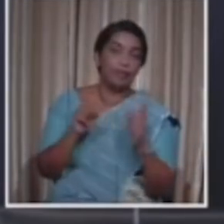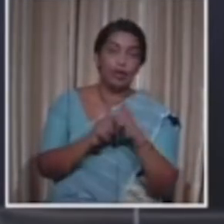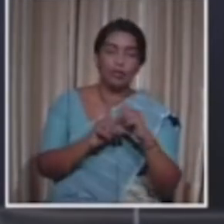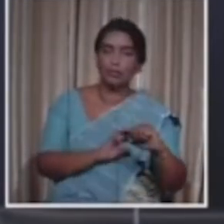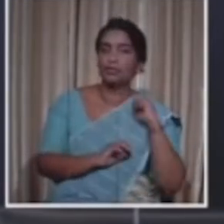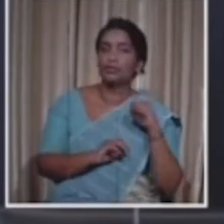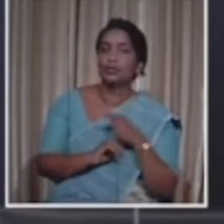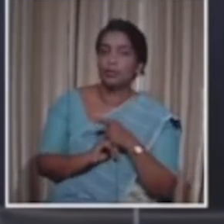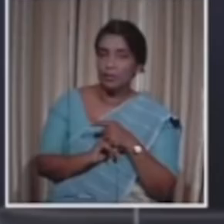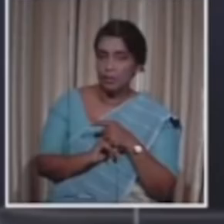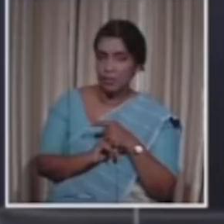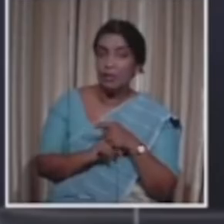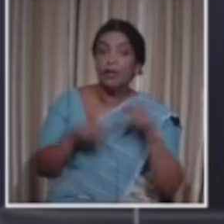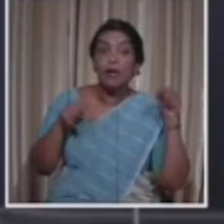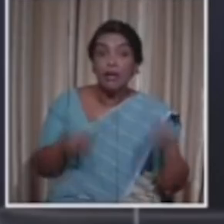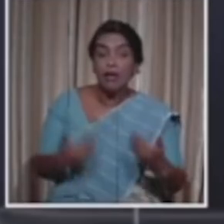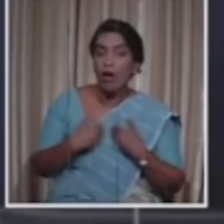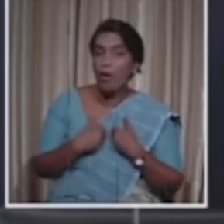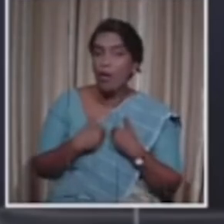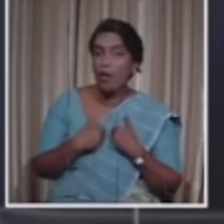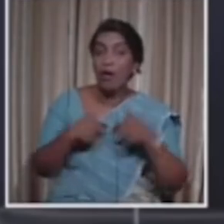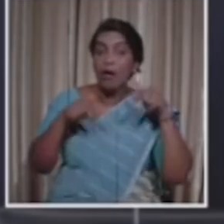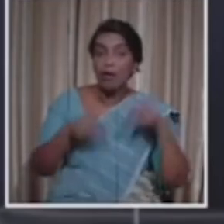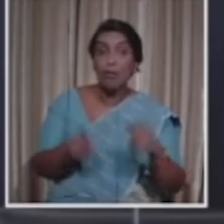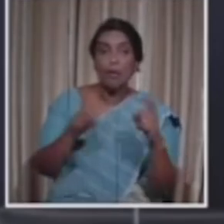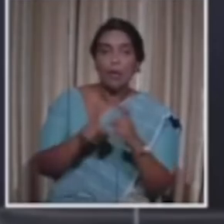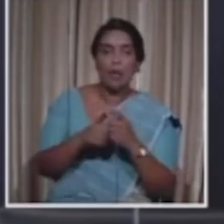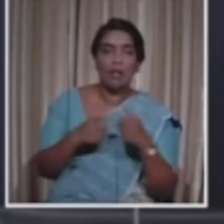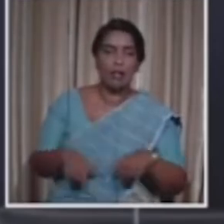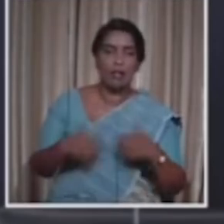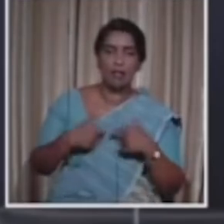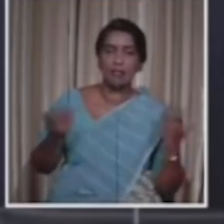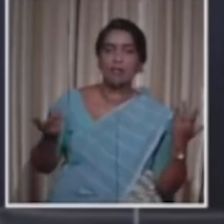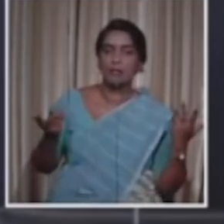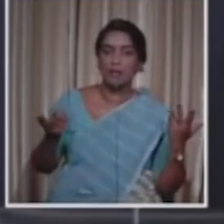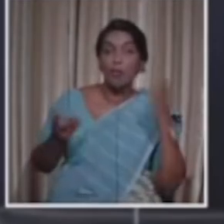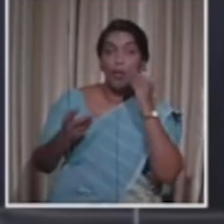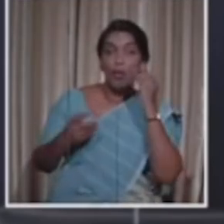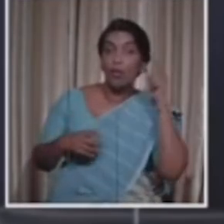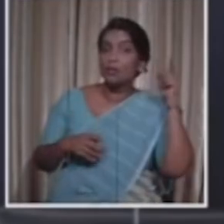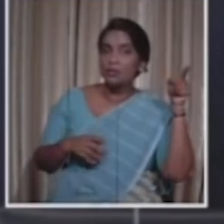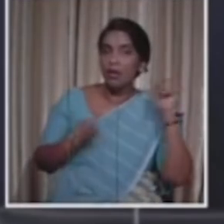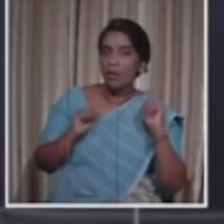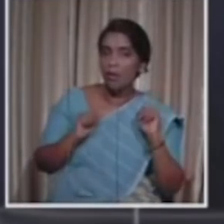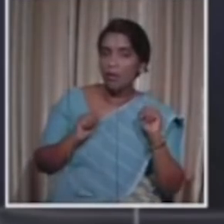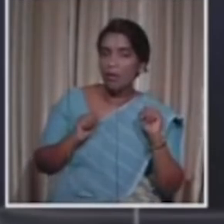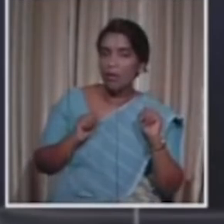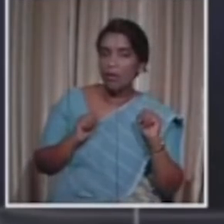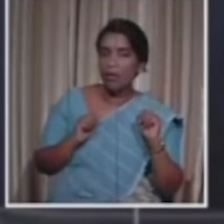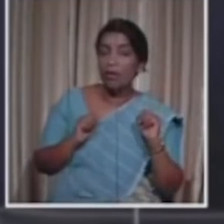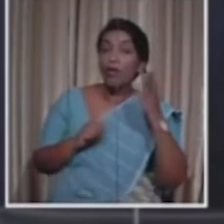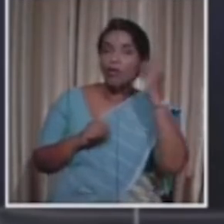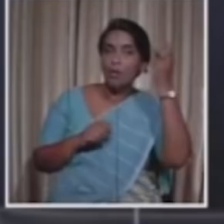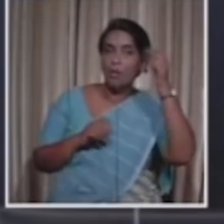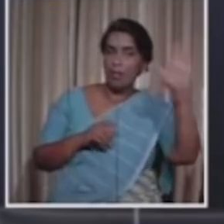una dan apita mokada vela thiyenne ade dollar thamai natte dan rusiya mokadda karala thiyenne Rubel ini ganjil dengan